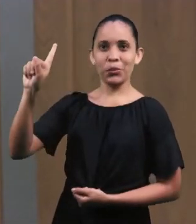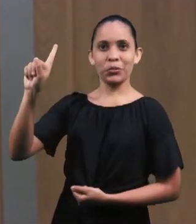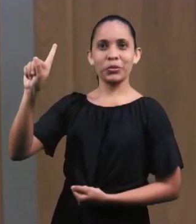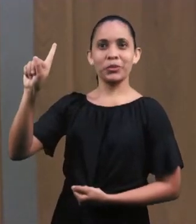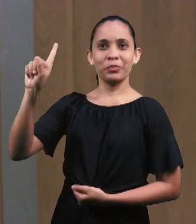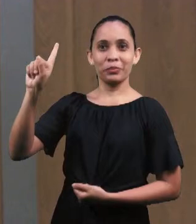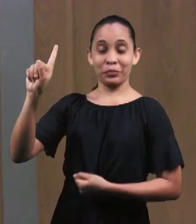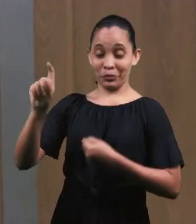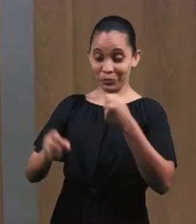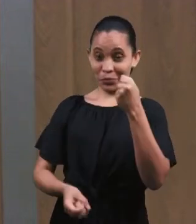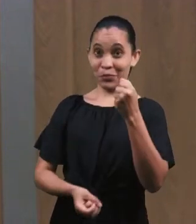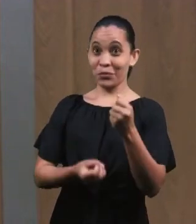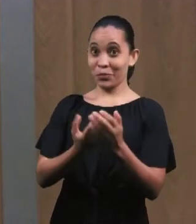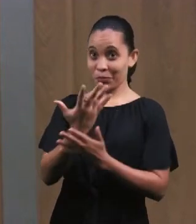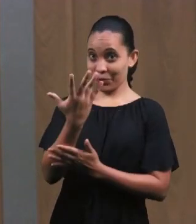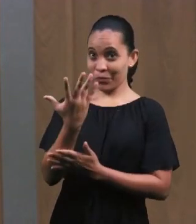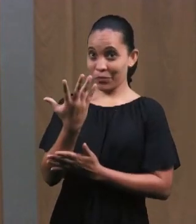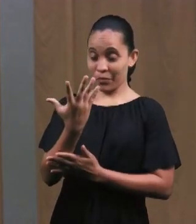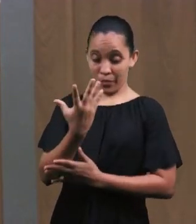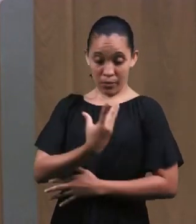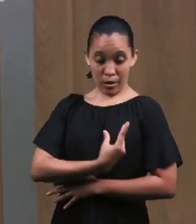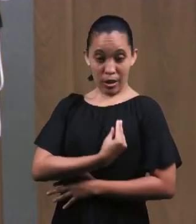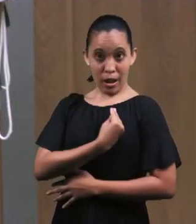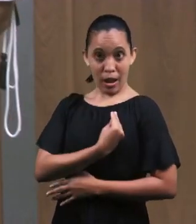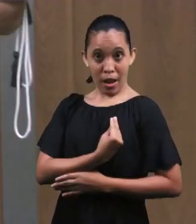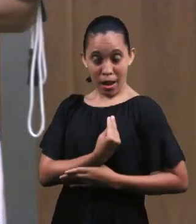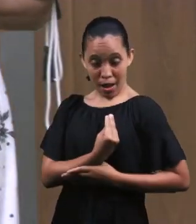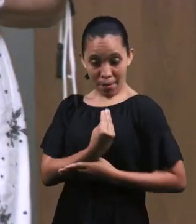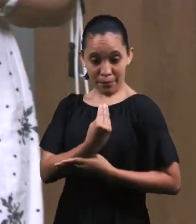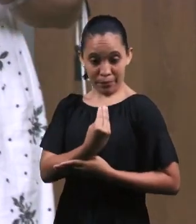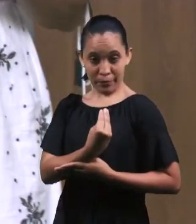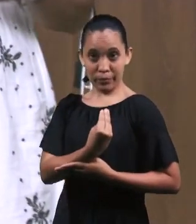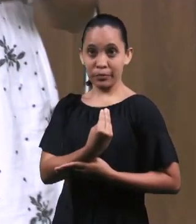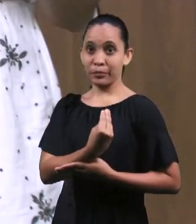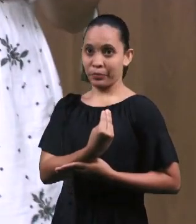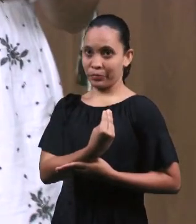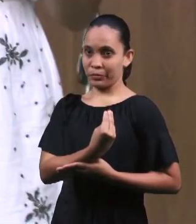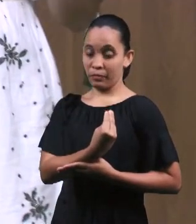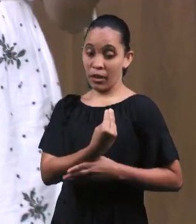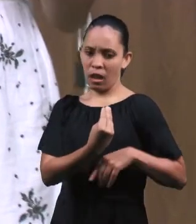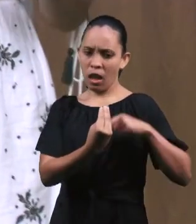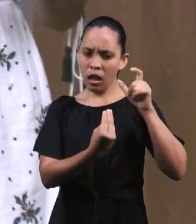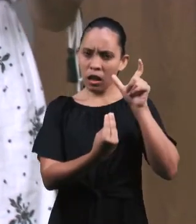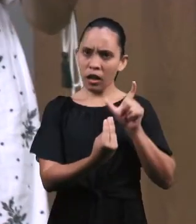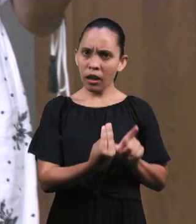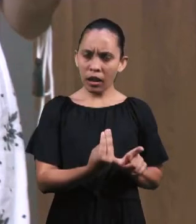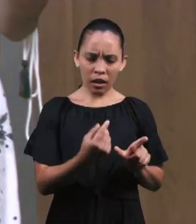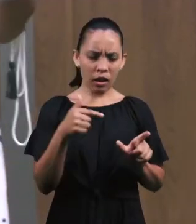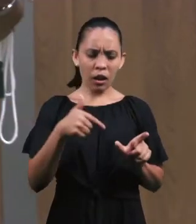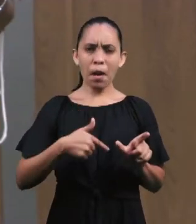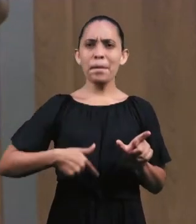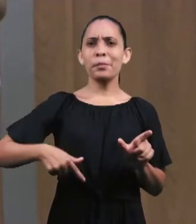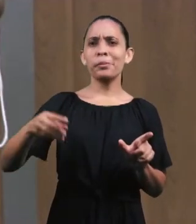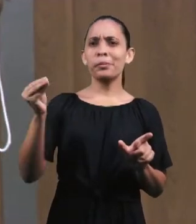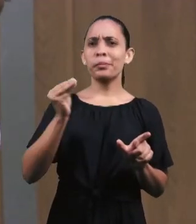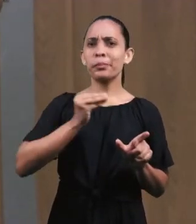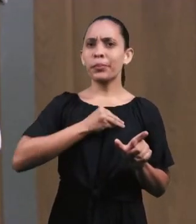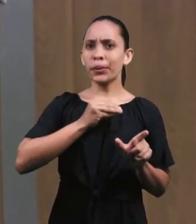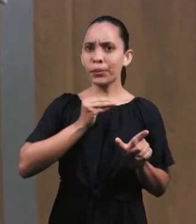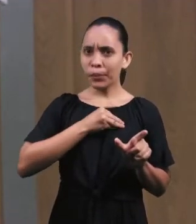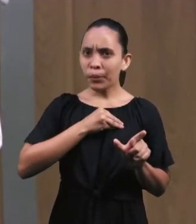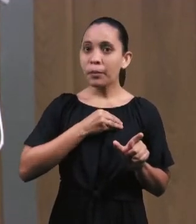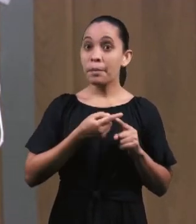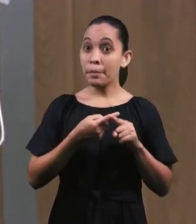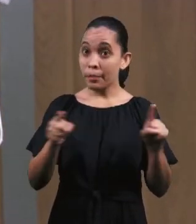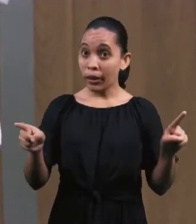préparé tout beau, très joli pour l'homme. Qu'est-ce qui s'est passé? L'homme a péché. Mais Dieu avait un projet, un plan